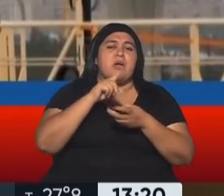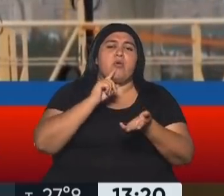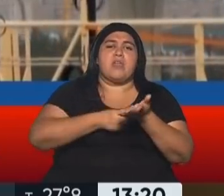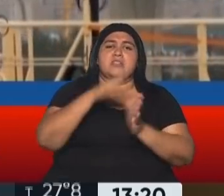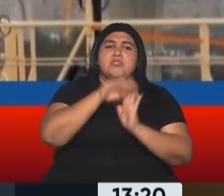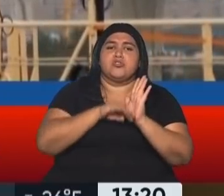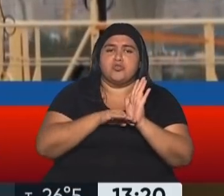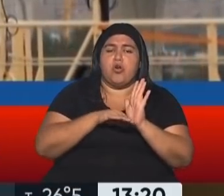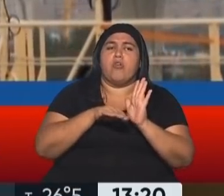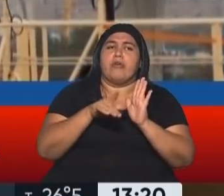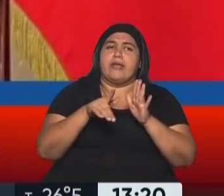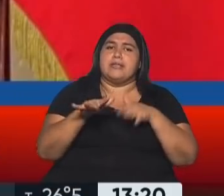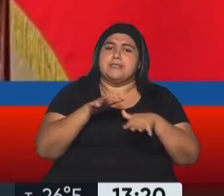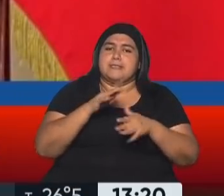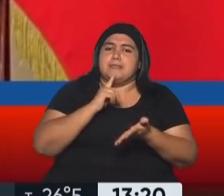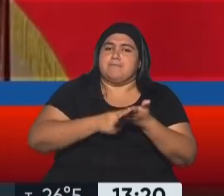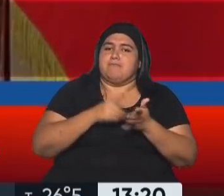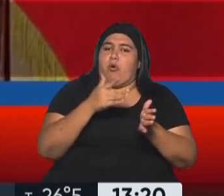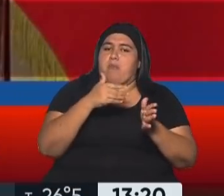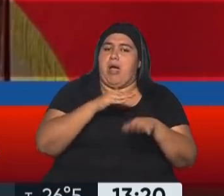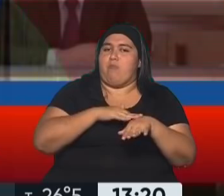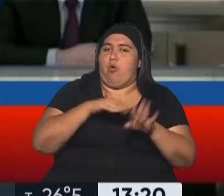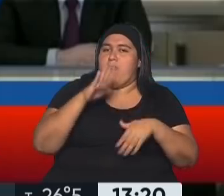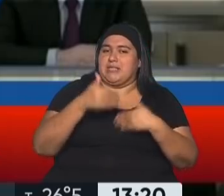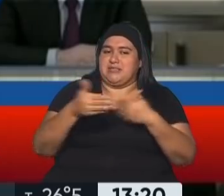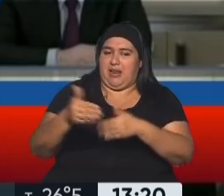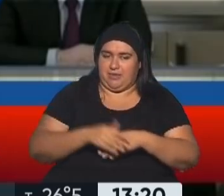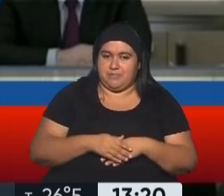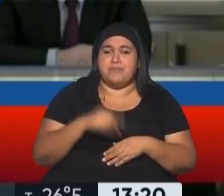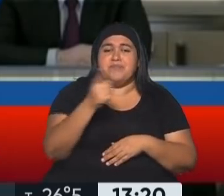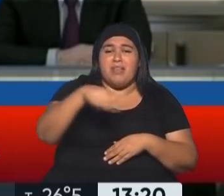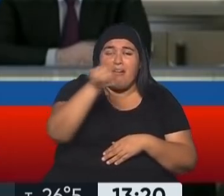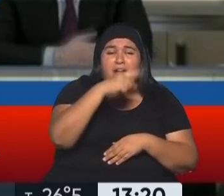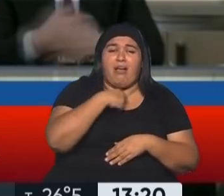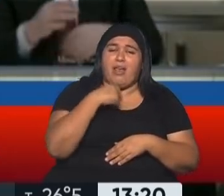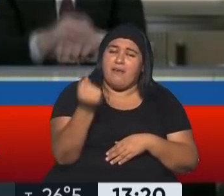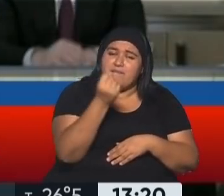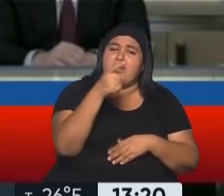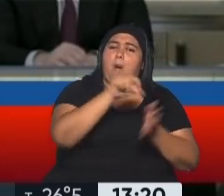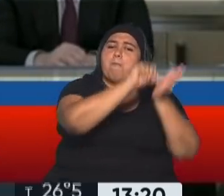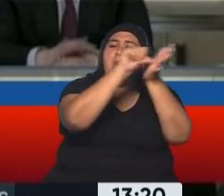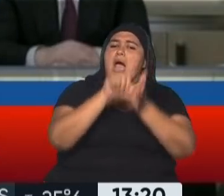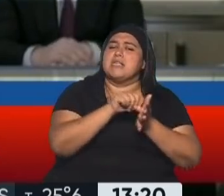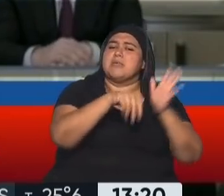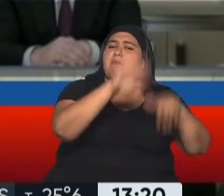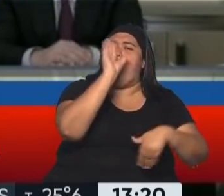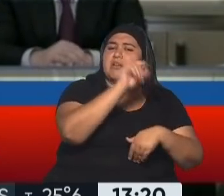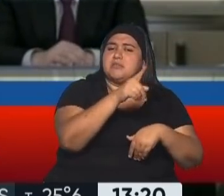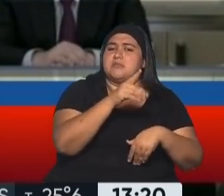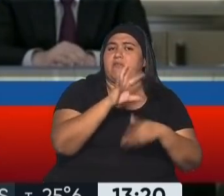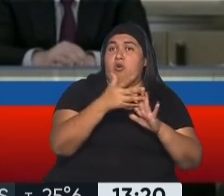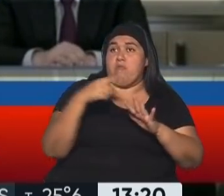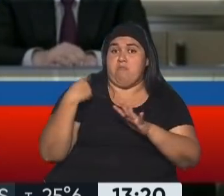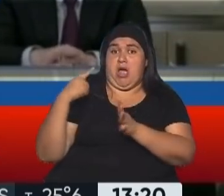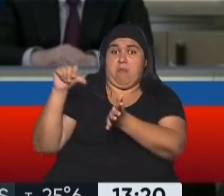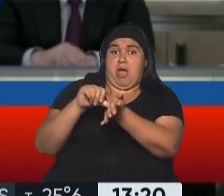para retrasar un entendimiento. Пытаются уже во что бы то ни стало договориться с теми странами, в отношении которых сами